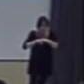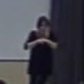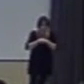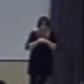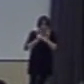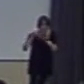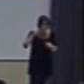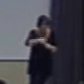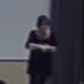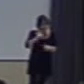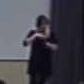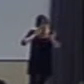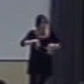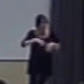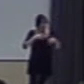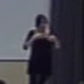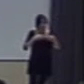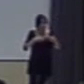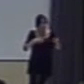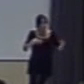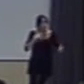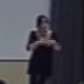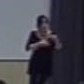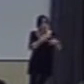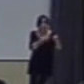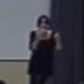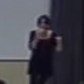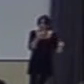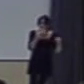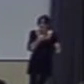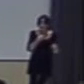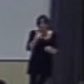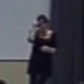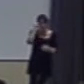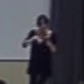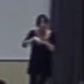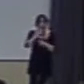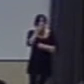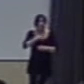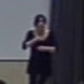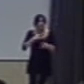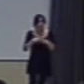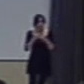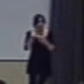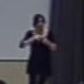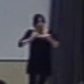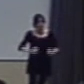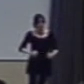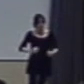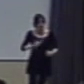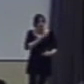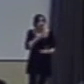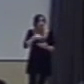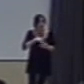aquests anys doncs això ha donat molt de si. I jo crec que avui el Consell de Benestar Social és un espai molt consolidat a